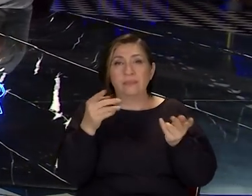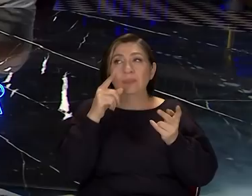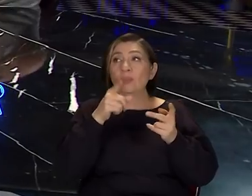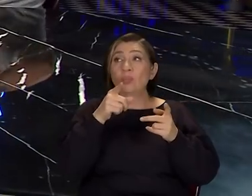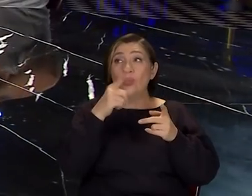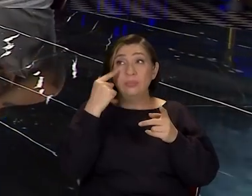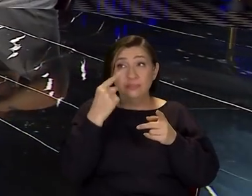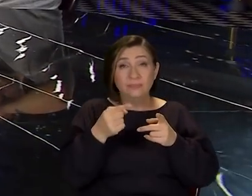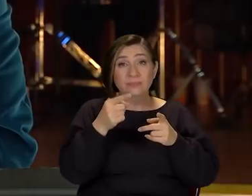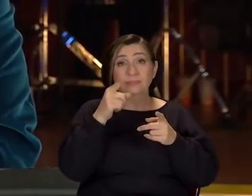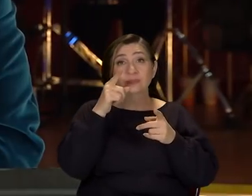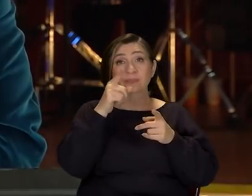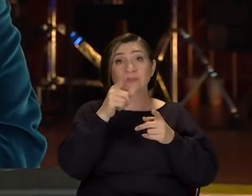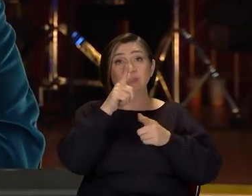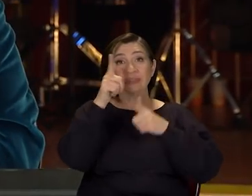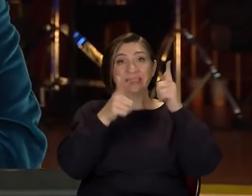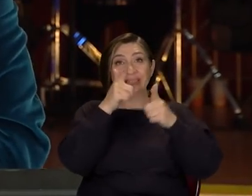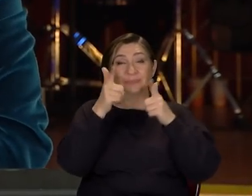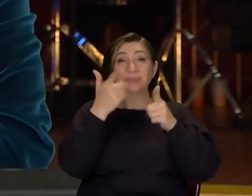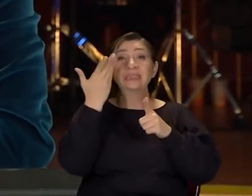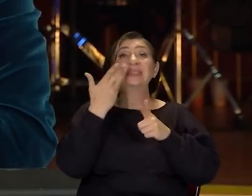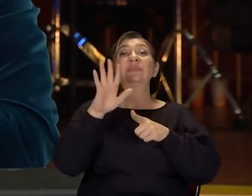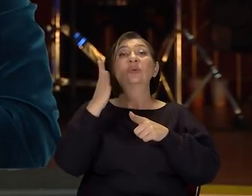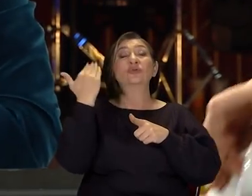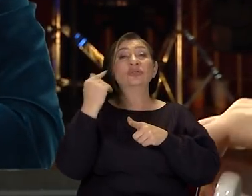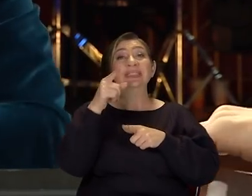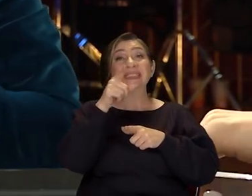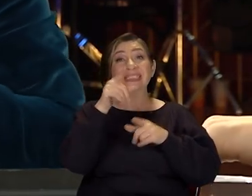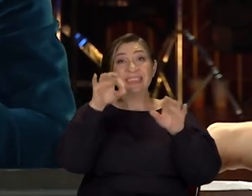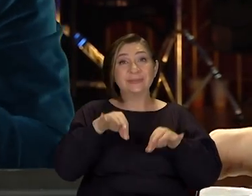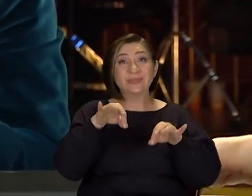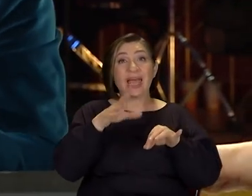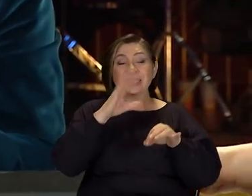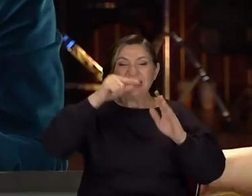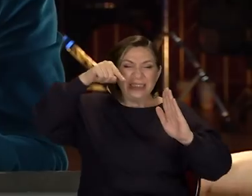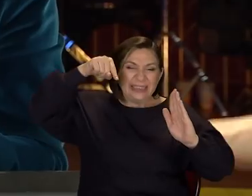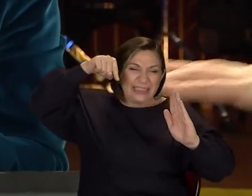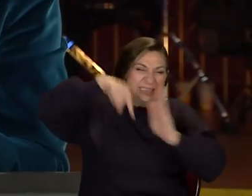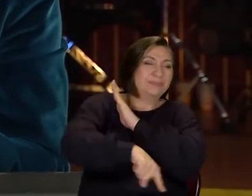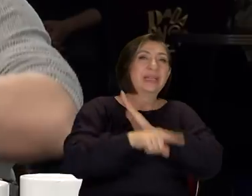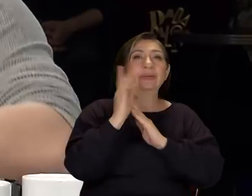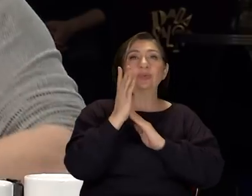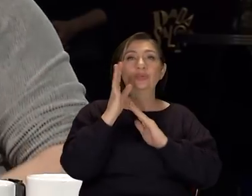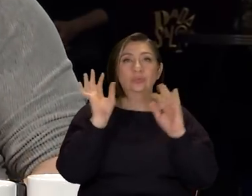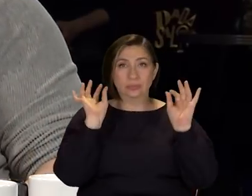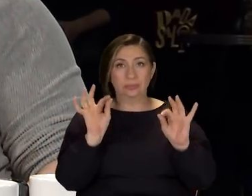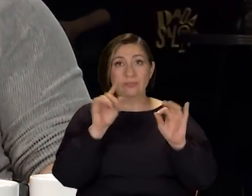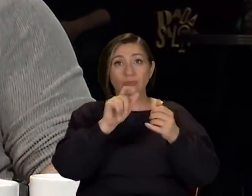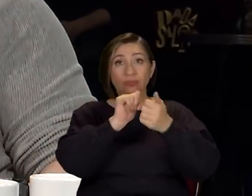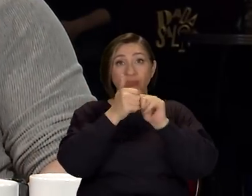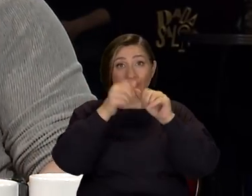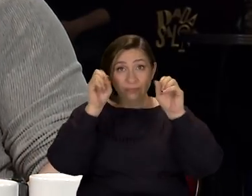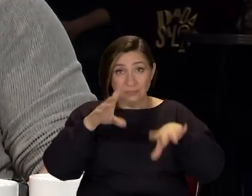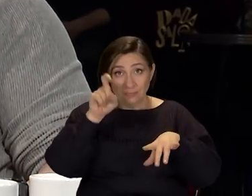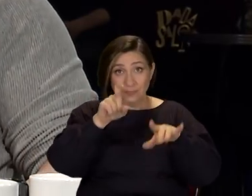arada. O tabii klibi izletmeden önce sen şimdi her şeyin dibine kadar gidiyorsun. Hmm. Bu sporu